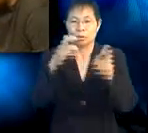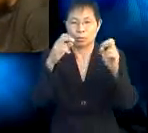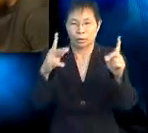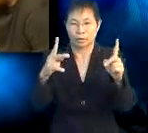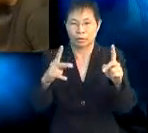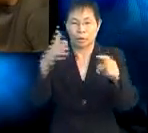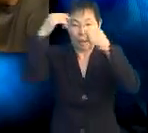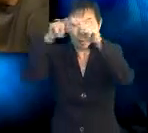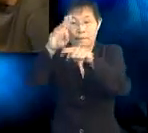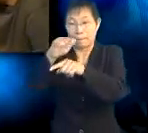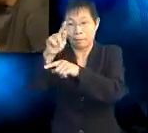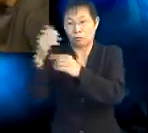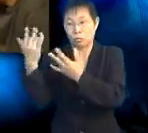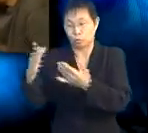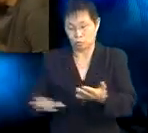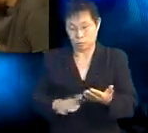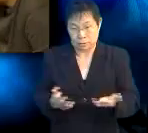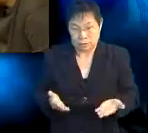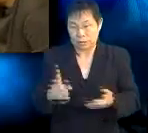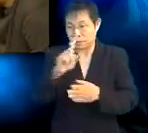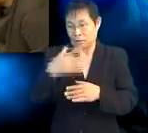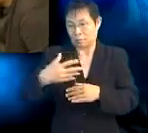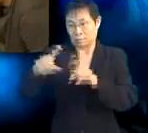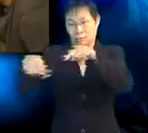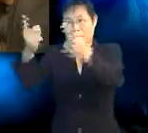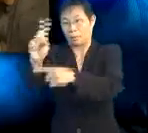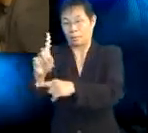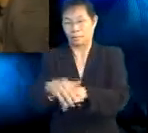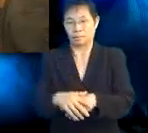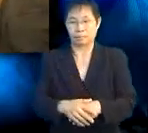Okey. Abang Mat, tunggu di sini. Jangan ke mana-mana.